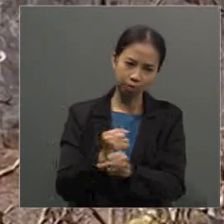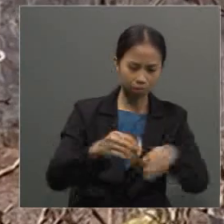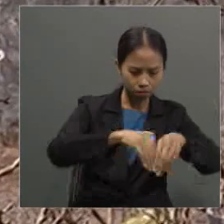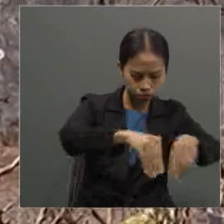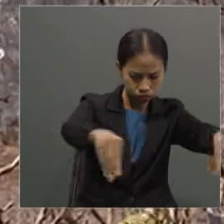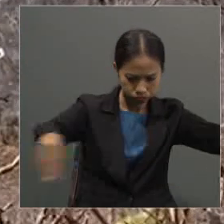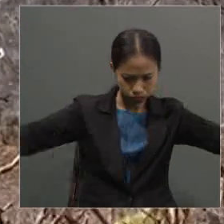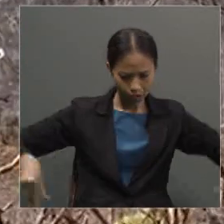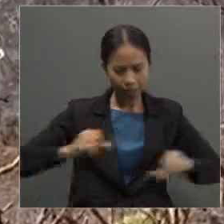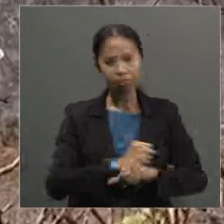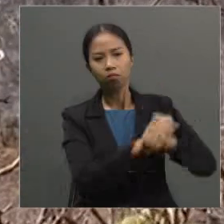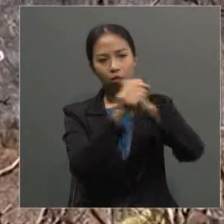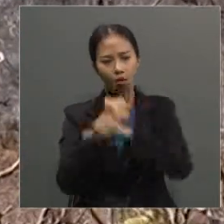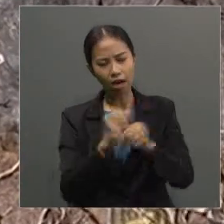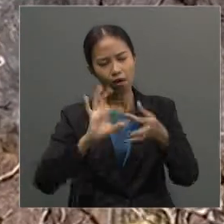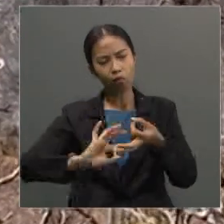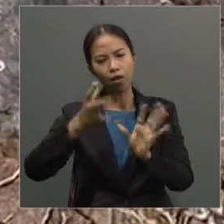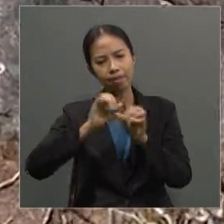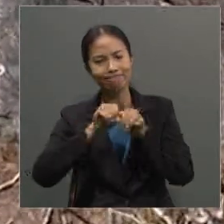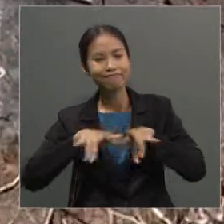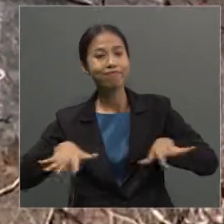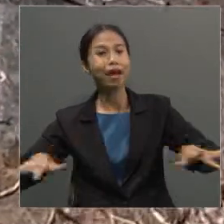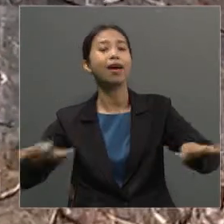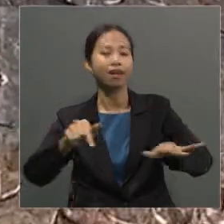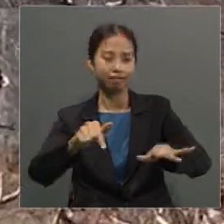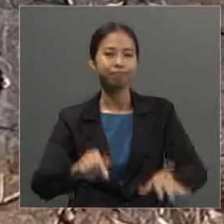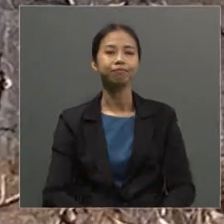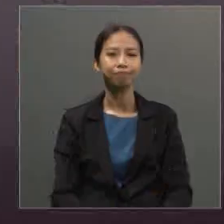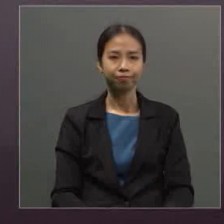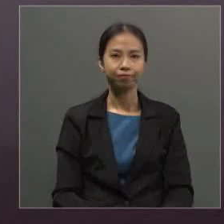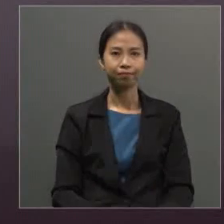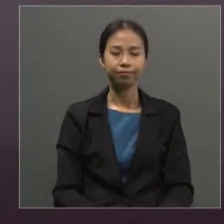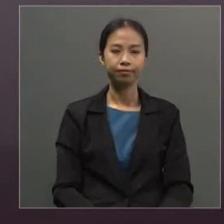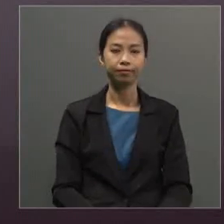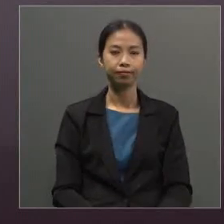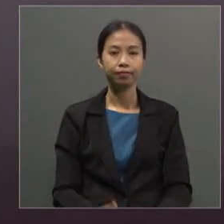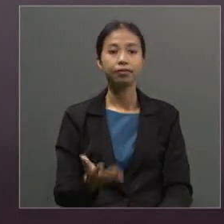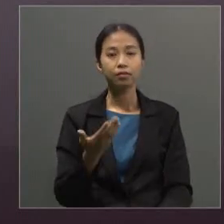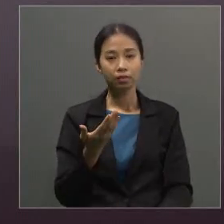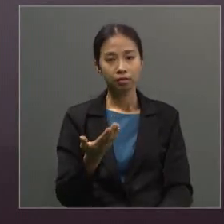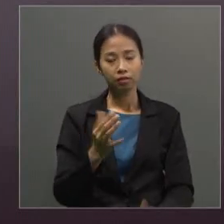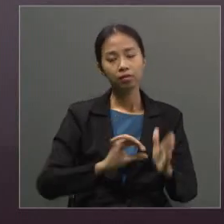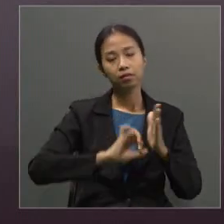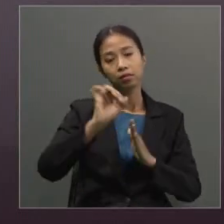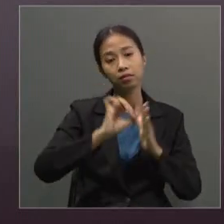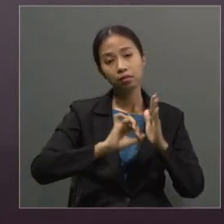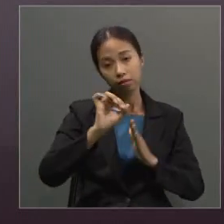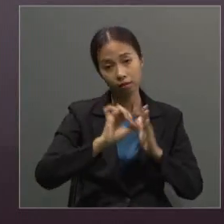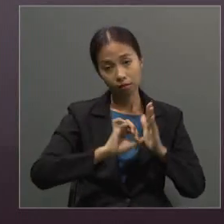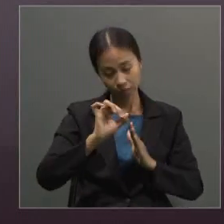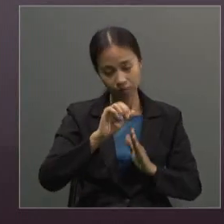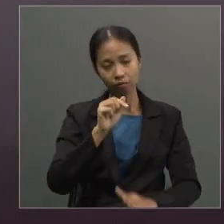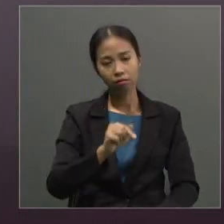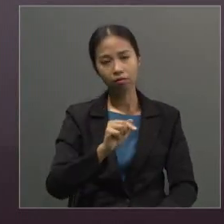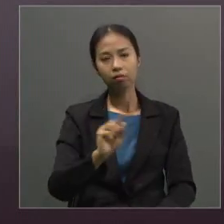กันไฟไม่ให้ไฟป่าเนี่ยลุกลามแล้วก็อยู่ในพื้นที่วงจำกัดด้วยนะคะครับก็คืออย่างเชียงใหม่บางจุดบางพื้นที่เนี่ยเป็น